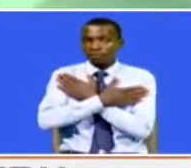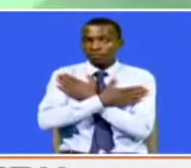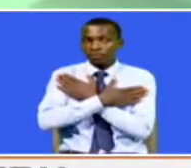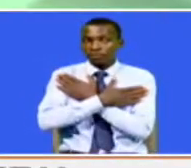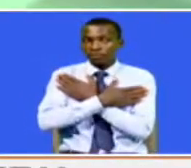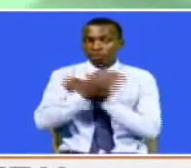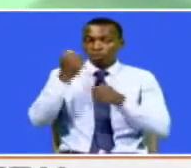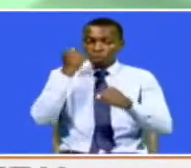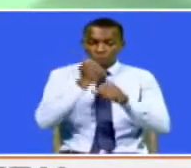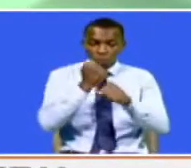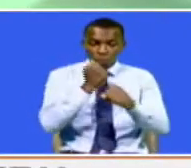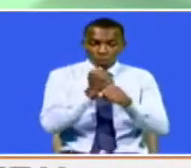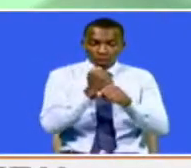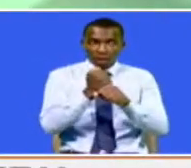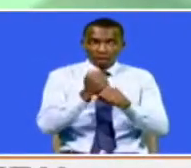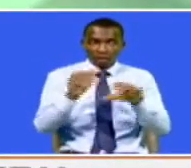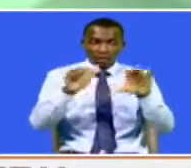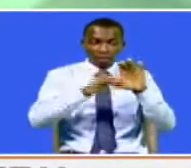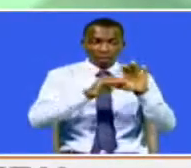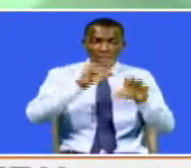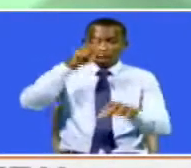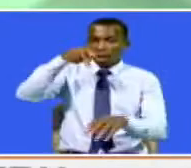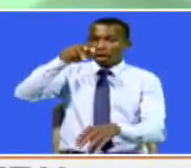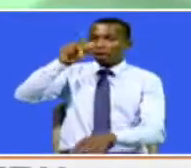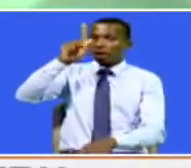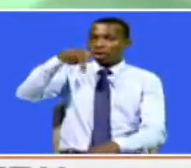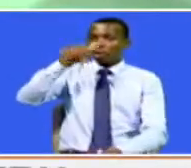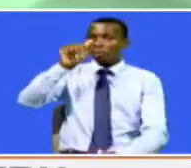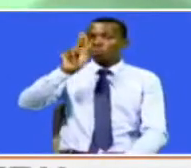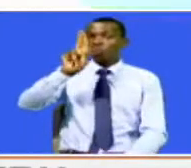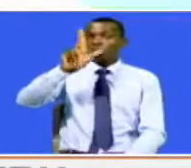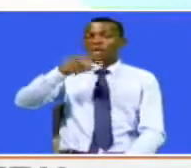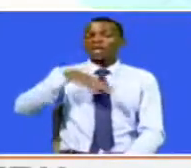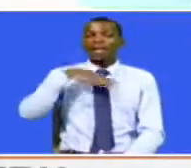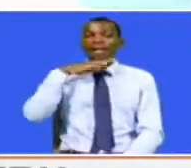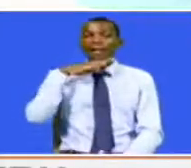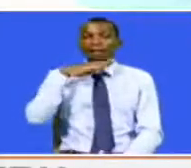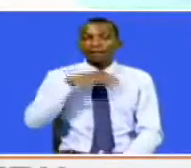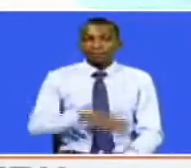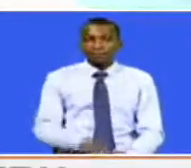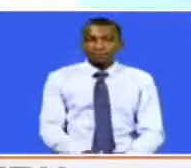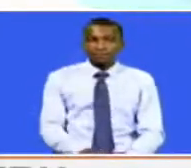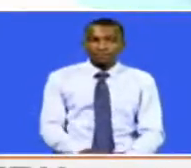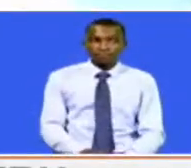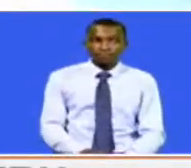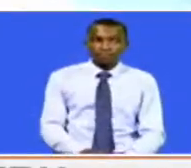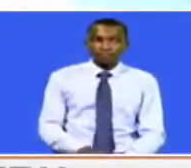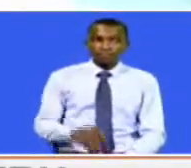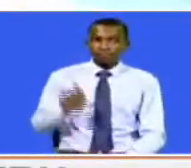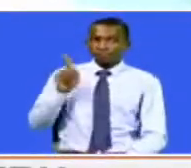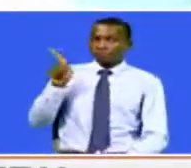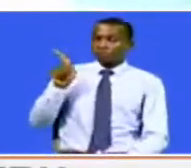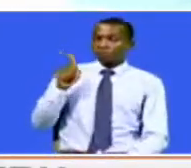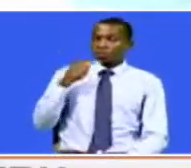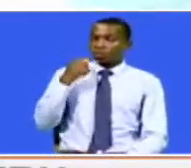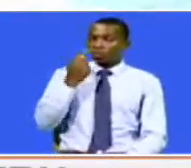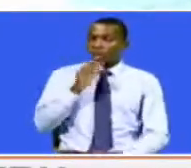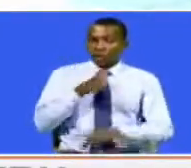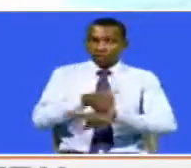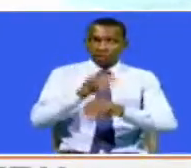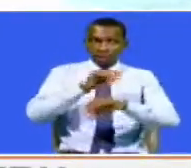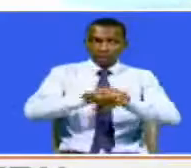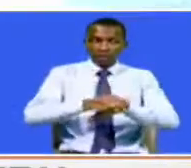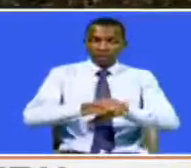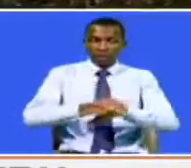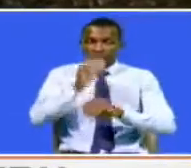colleague, Paul Gicheru had died. Mwanawe ndiye aliyepiga kamsa baada ya kumpata babake